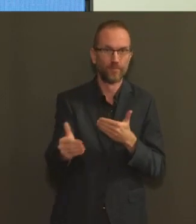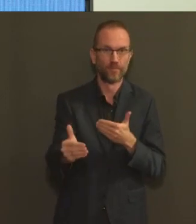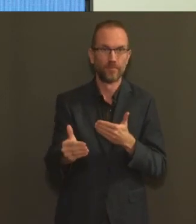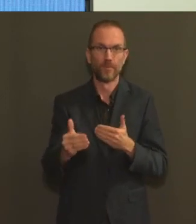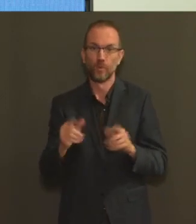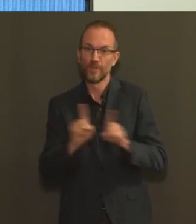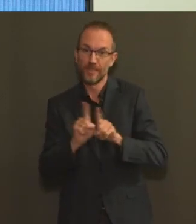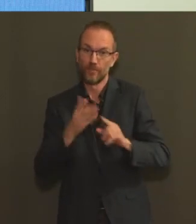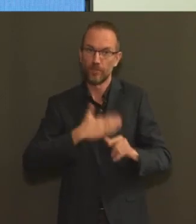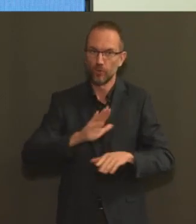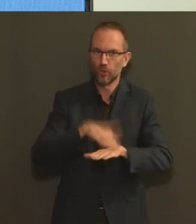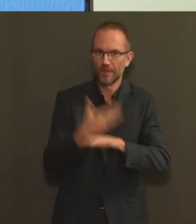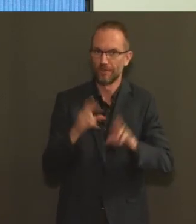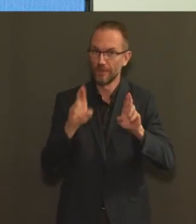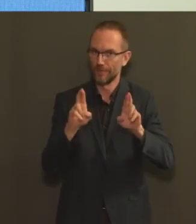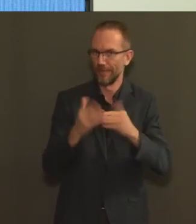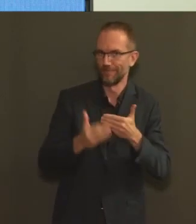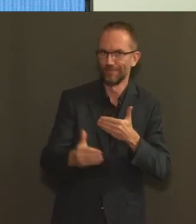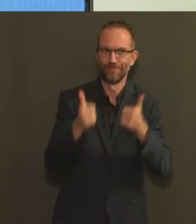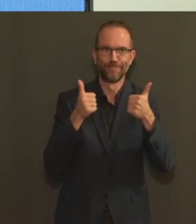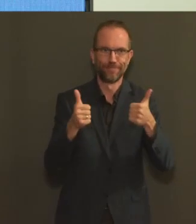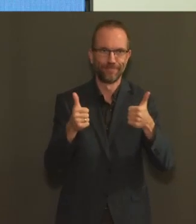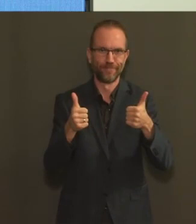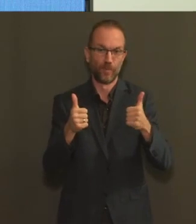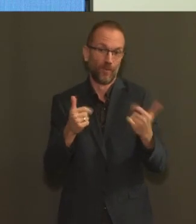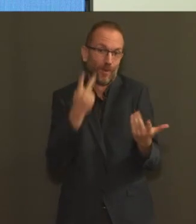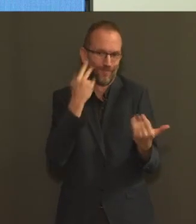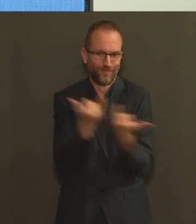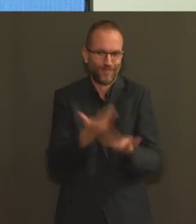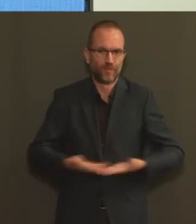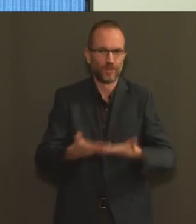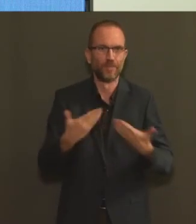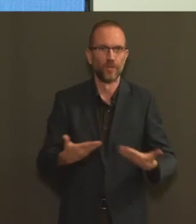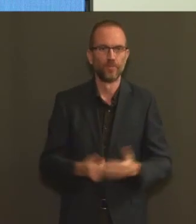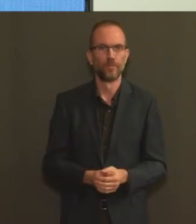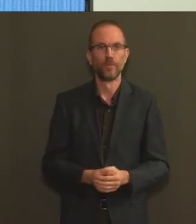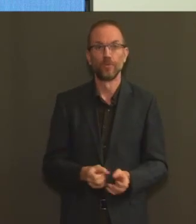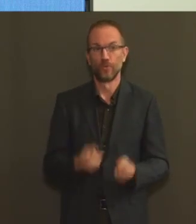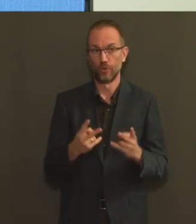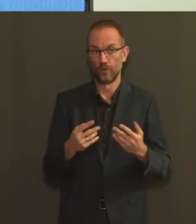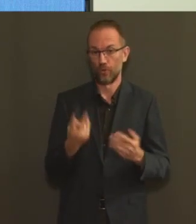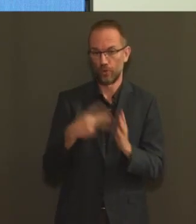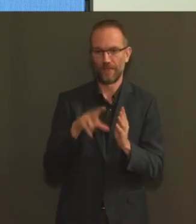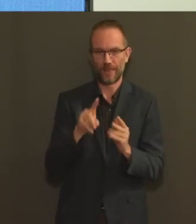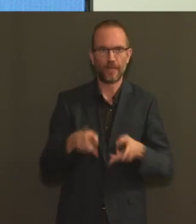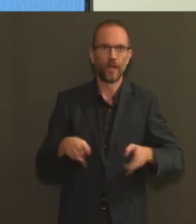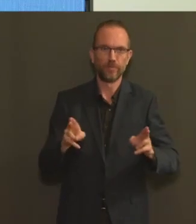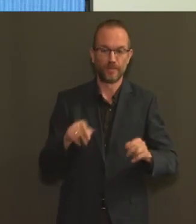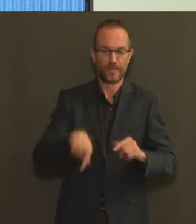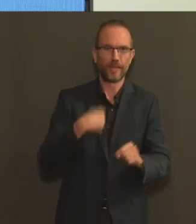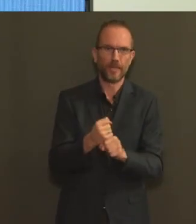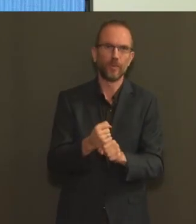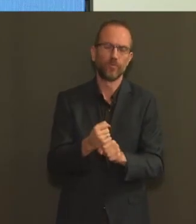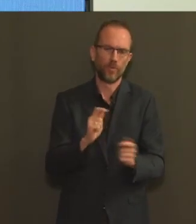tout indiqués. 2021 sera une année de changement. Ce ne sera pas une année normale, mais ce sera une année de changement